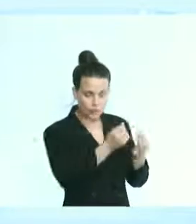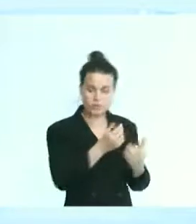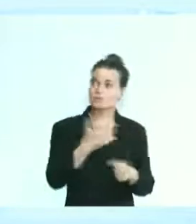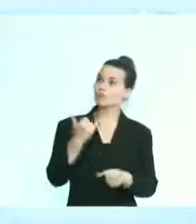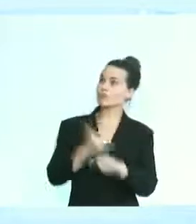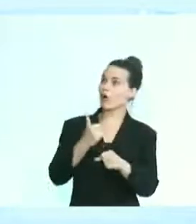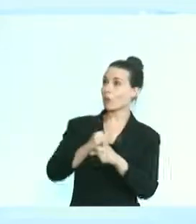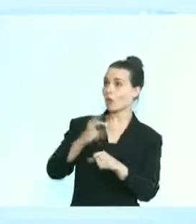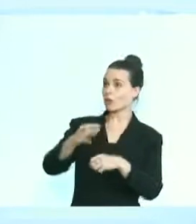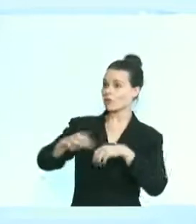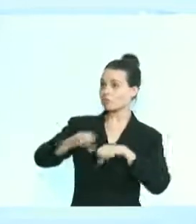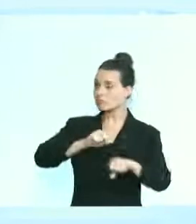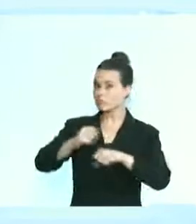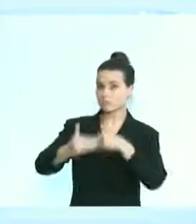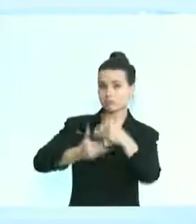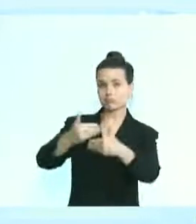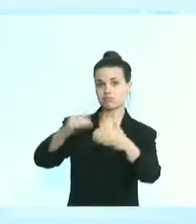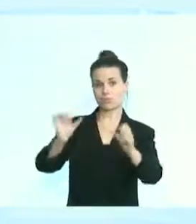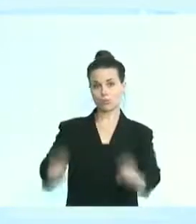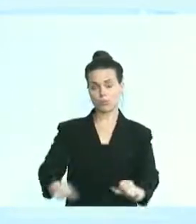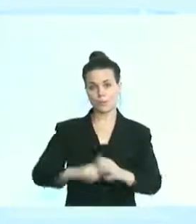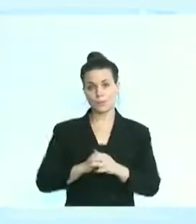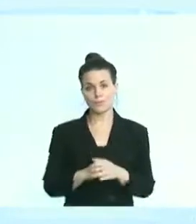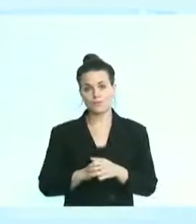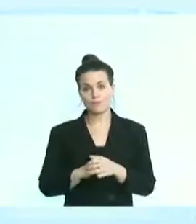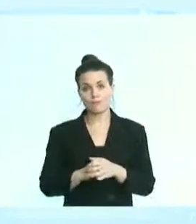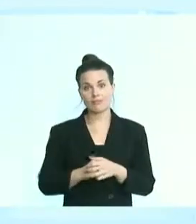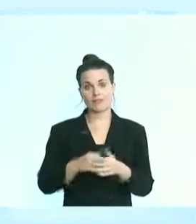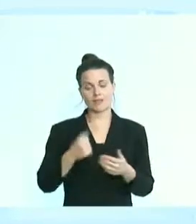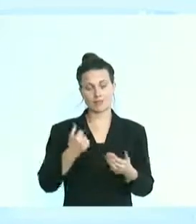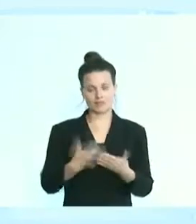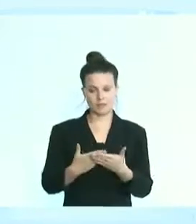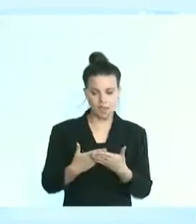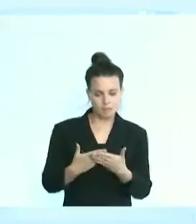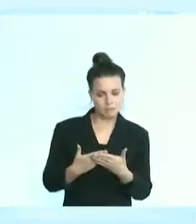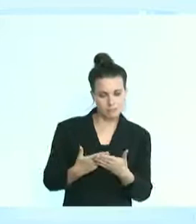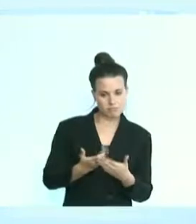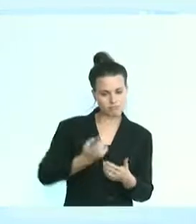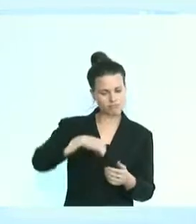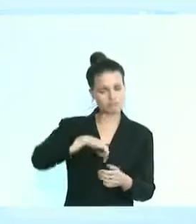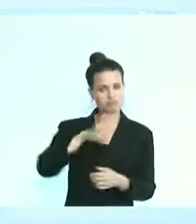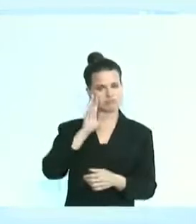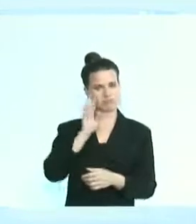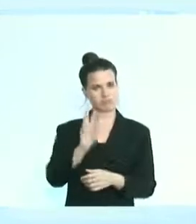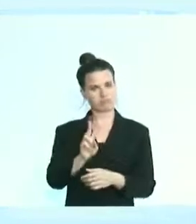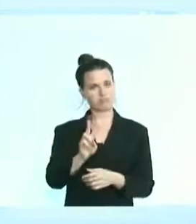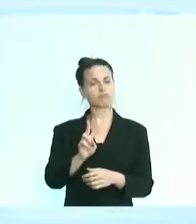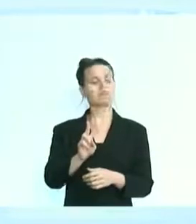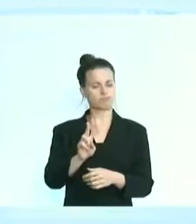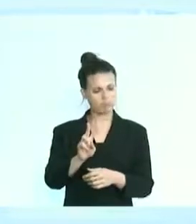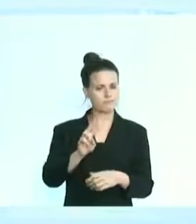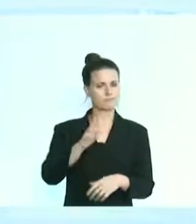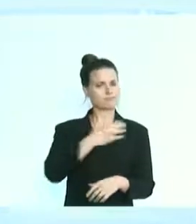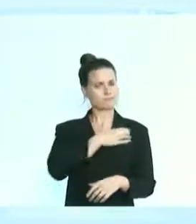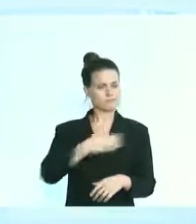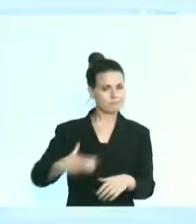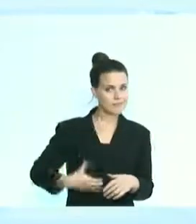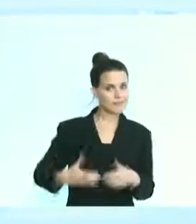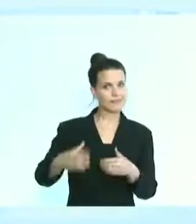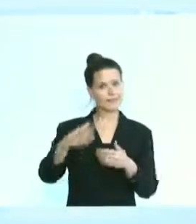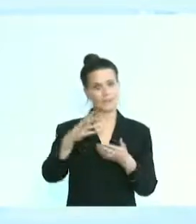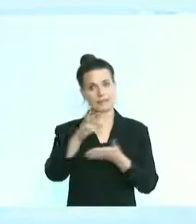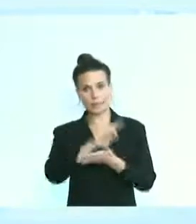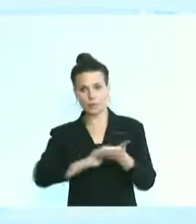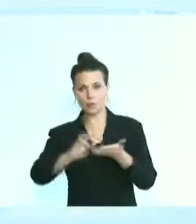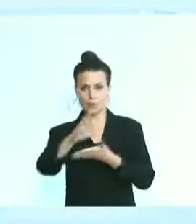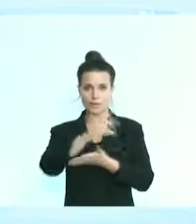où vous allez agir sur nos territoires, et très vite on s'est rendu compte que nous, ces collectivités communes, il fallait qu'on fasse quelque chose parce que